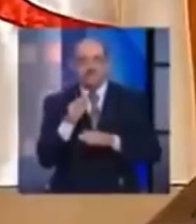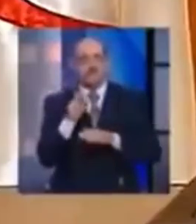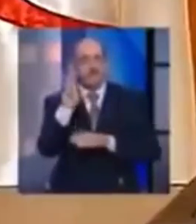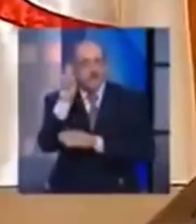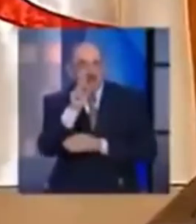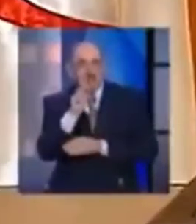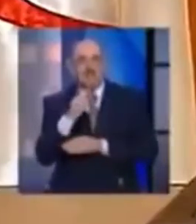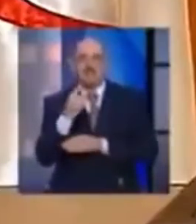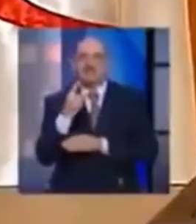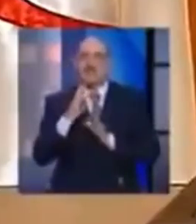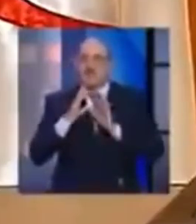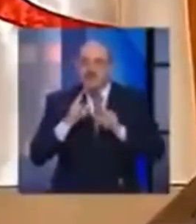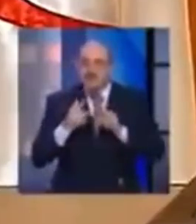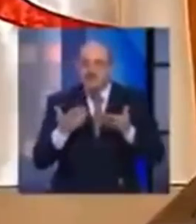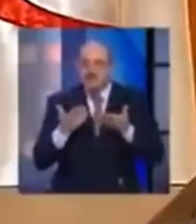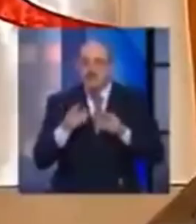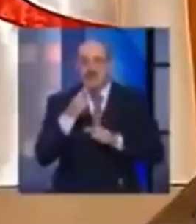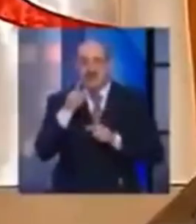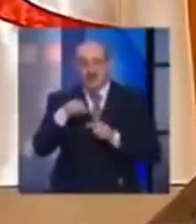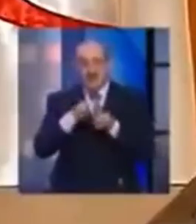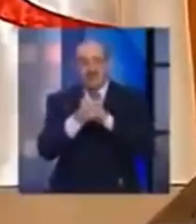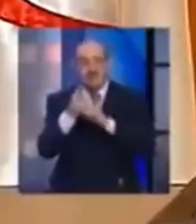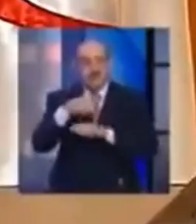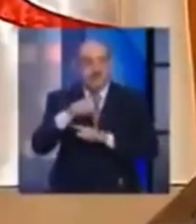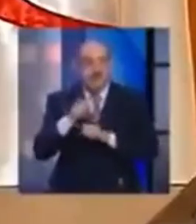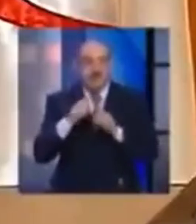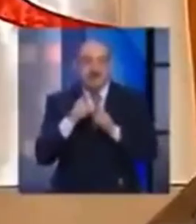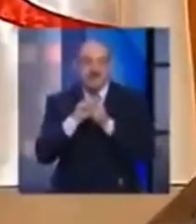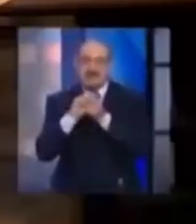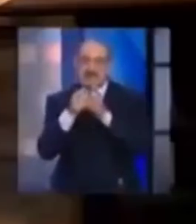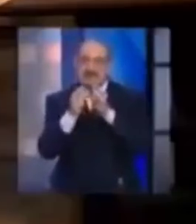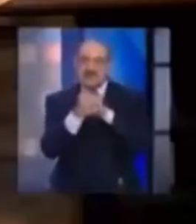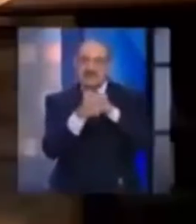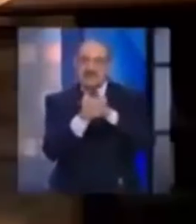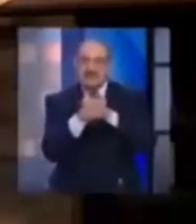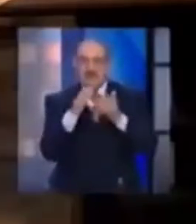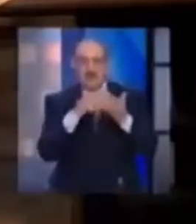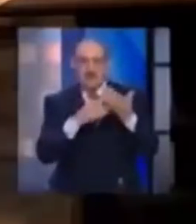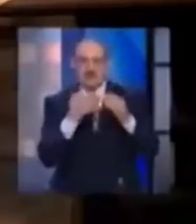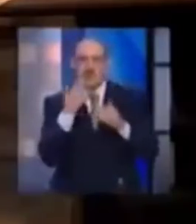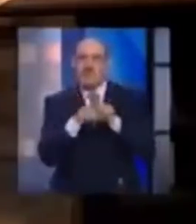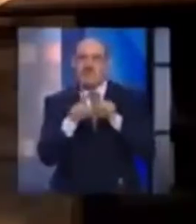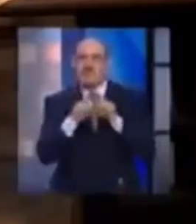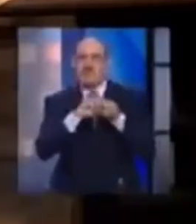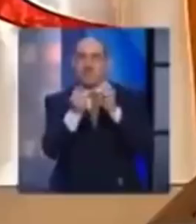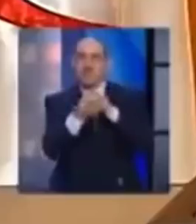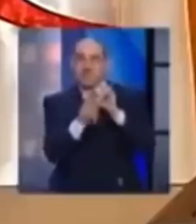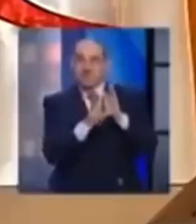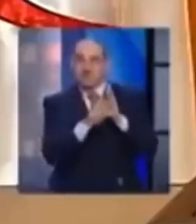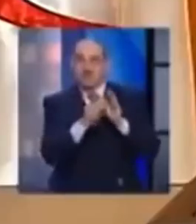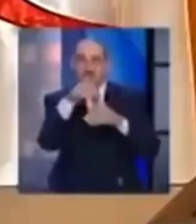التغييرات ربما ما نذكرهاش كل، ولكن انتم شاعرين بها، تغيير الدستور الشيء اللي جا